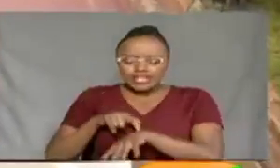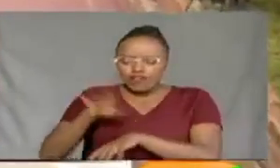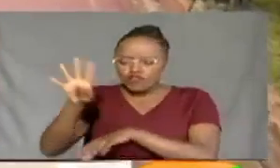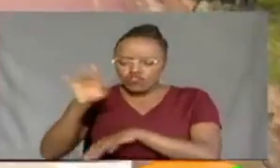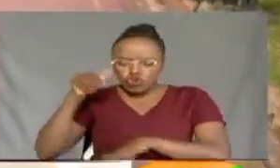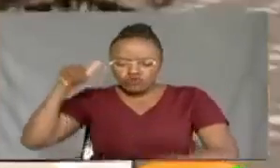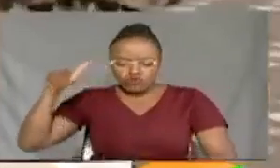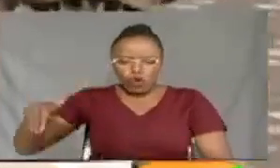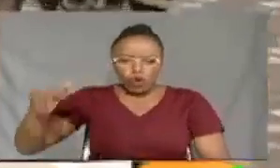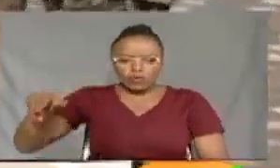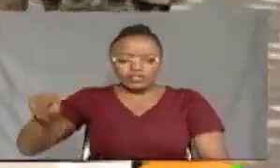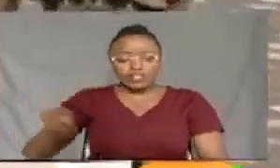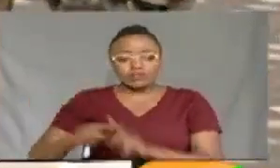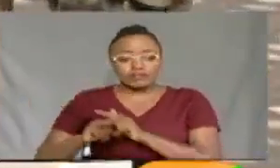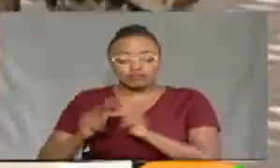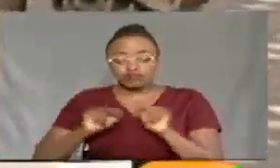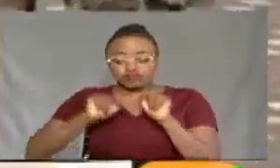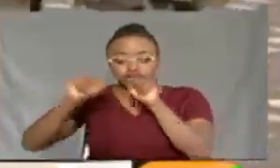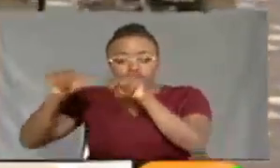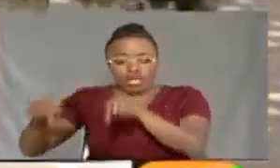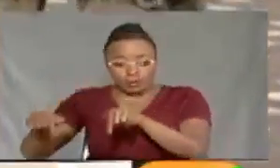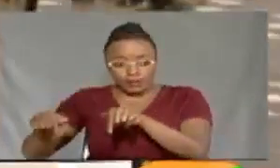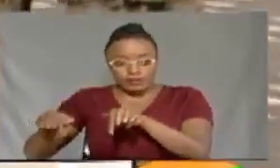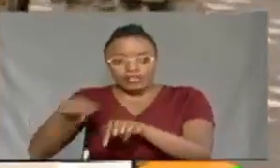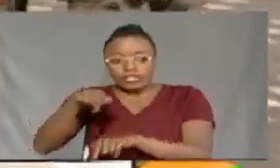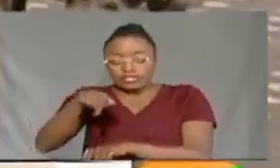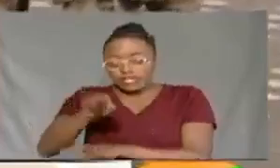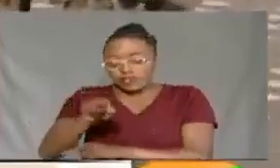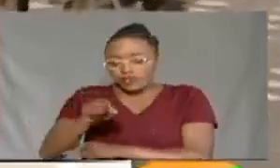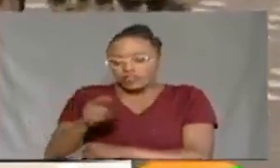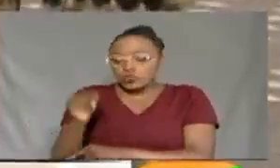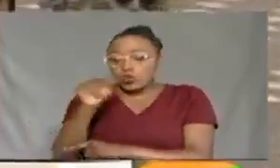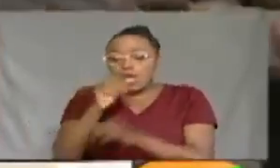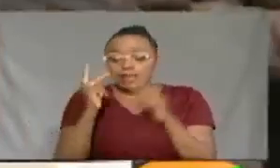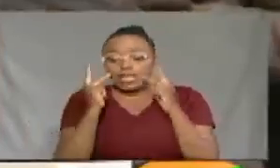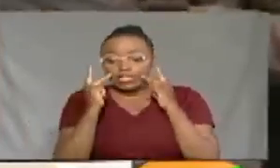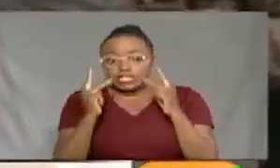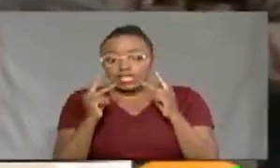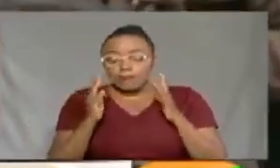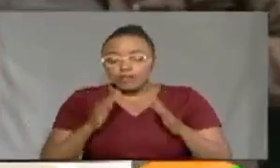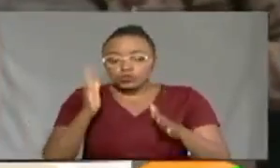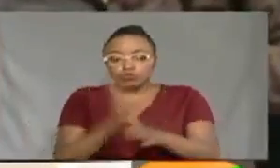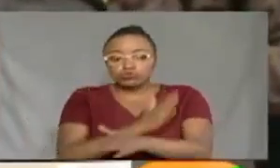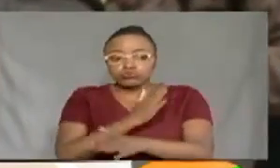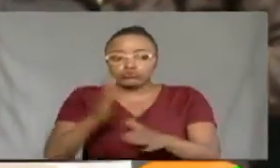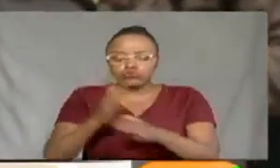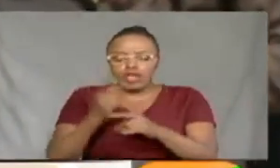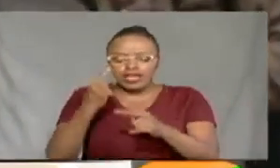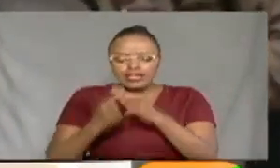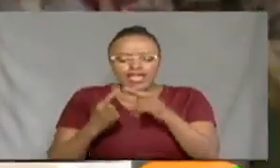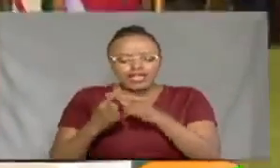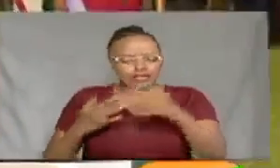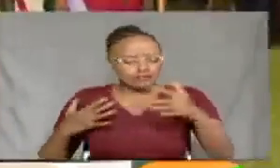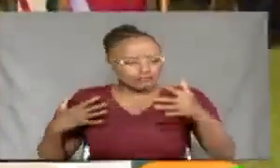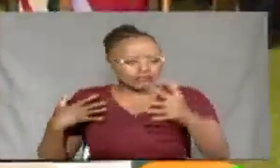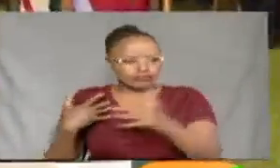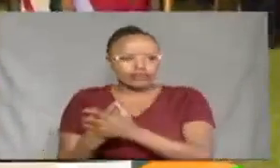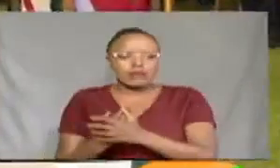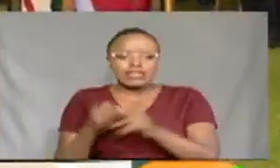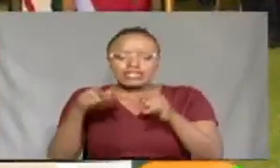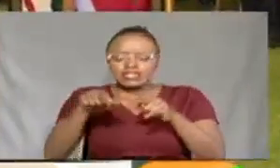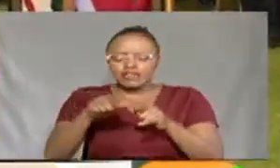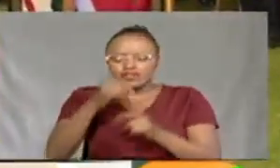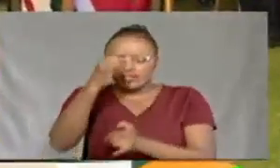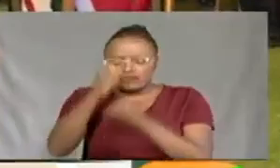alfajiri ndipo alianza safari yake, alimradi kushuhudia aliyemwimbia miaka mingi iliyopita